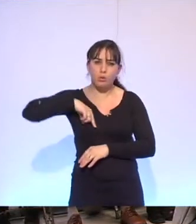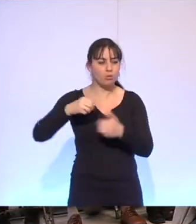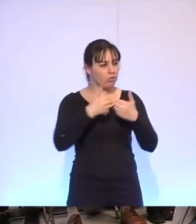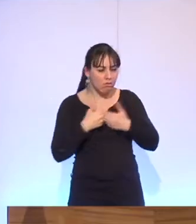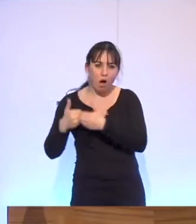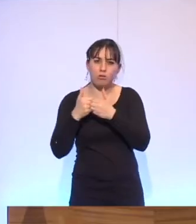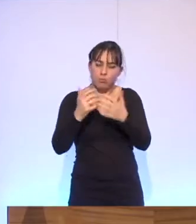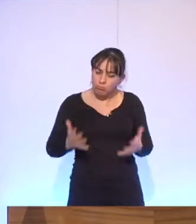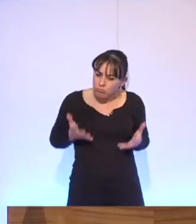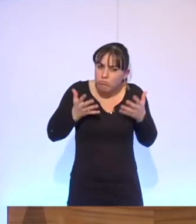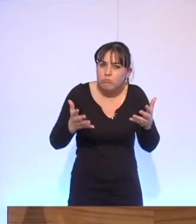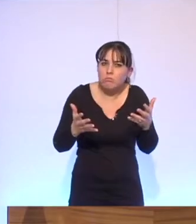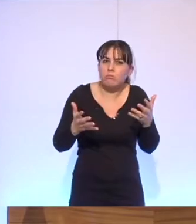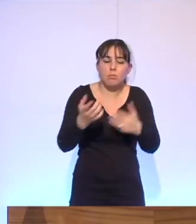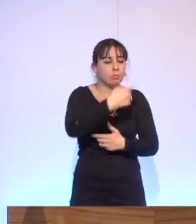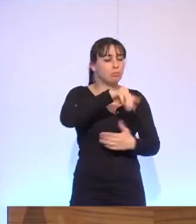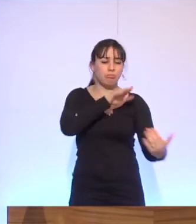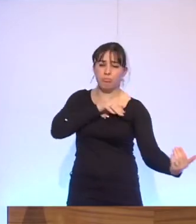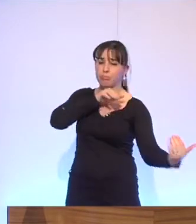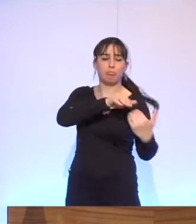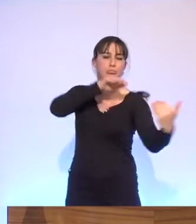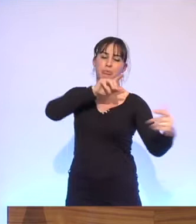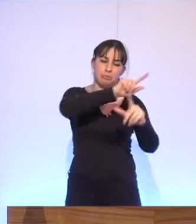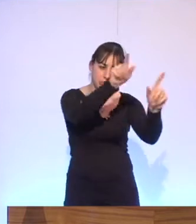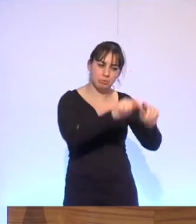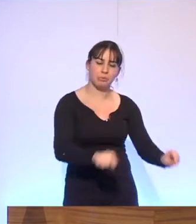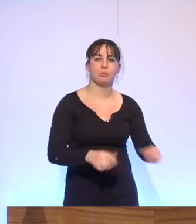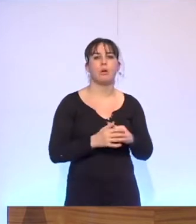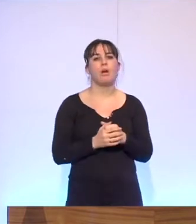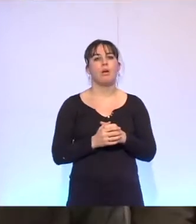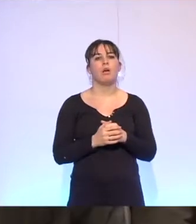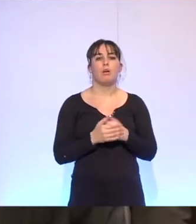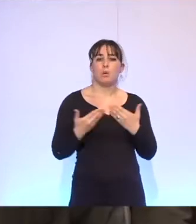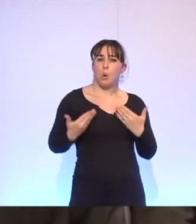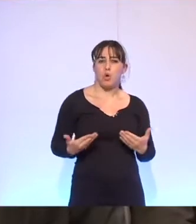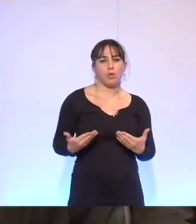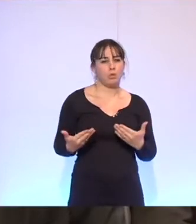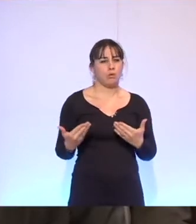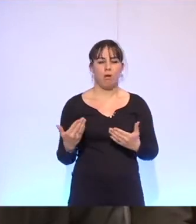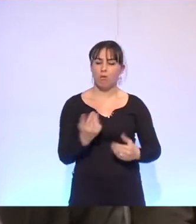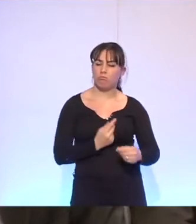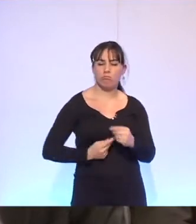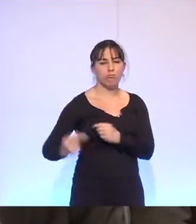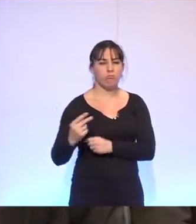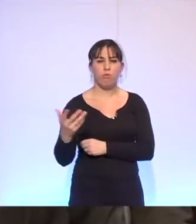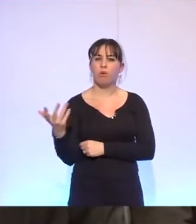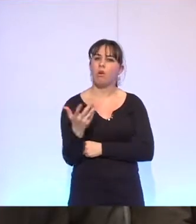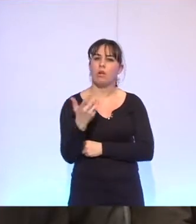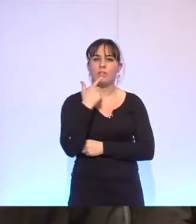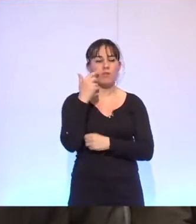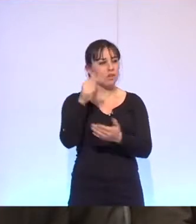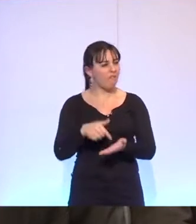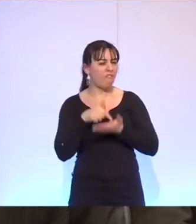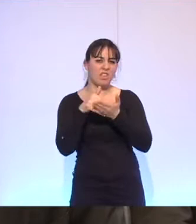notre engagement est à la hauteur de celle-ci. Aujourd'hui, plus que jamais, nous resterons fidèles à cette volonté de nous engager au